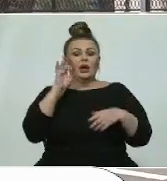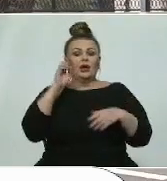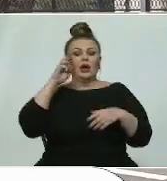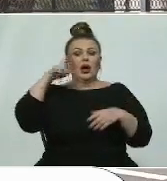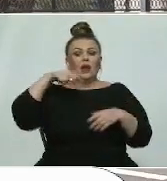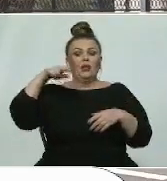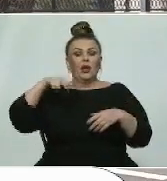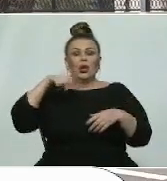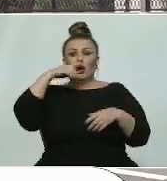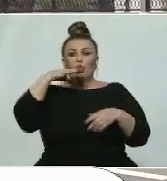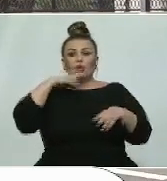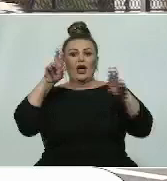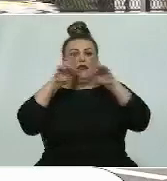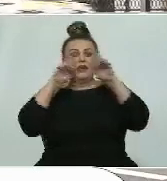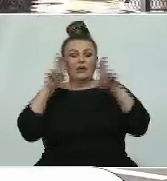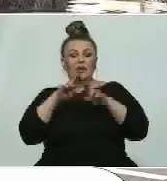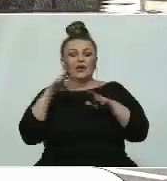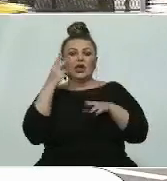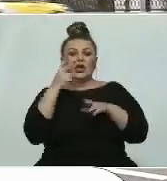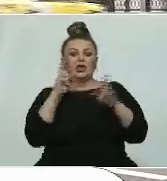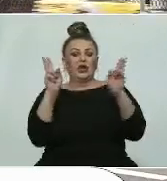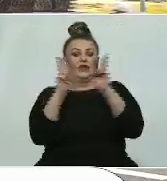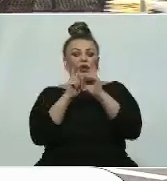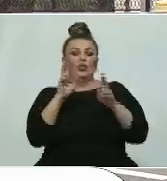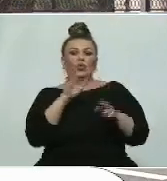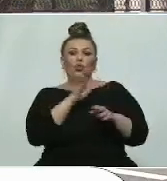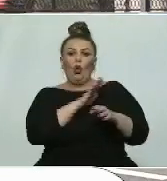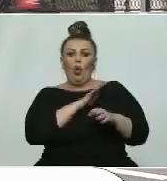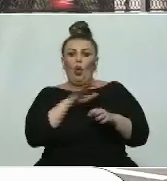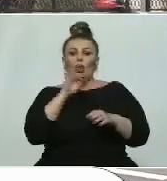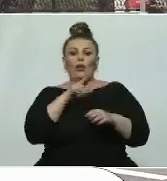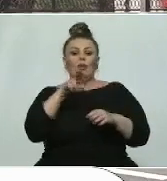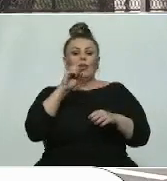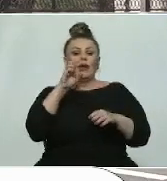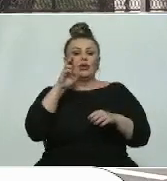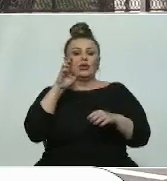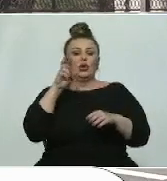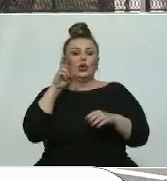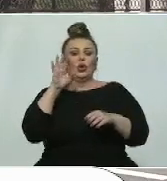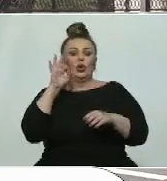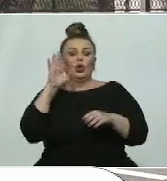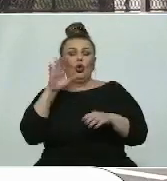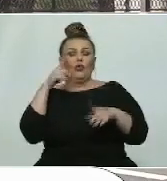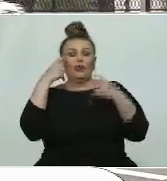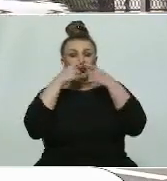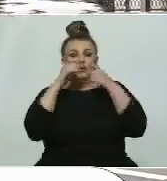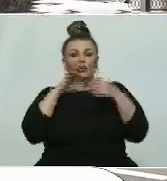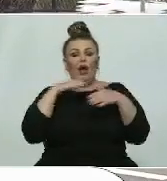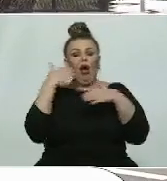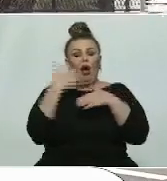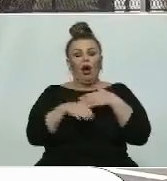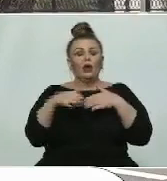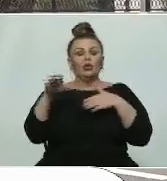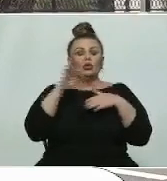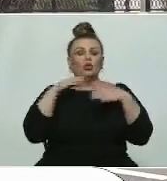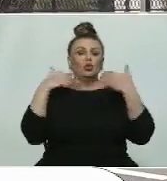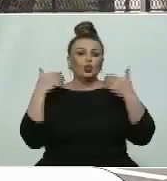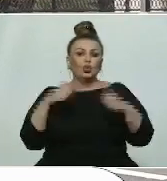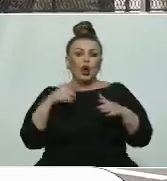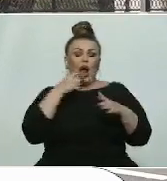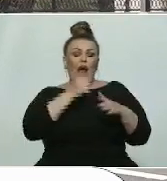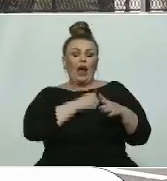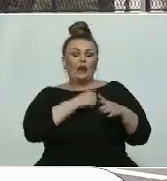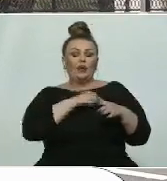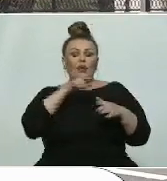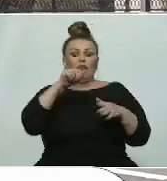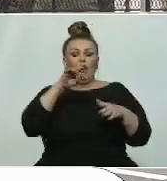Federasiyasının prezidenti ilə iki tərəfli görüş də keçirilib. Dmitri Peskov həmçinin nəzərə çatdırıldı ki, artıq əninə halına alan hərbi